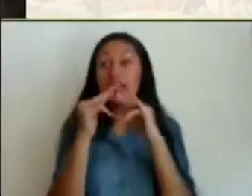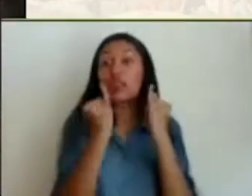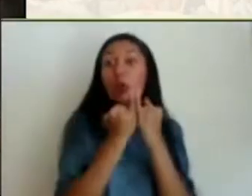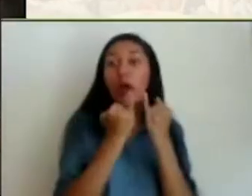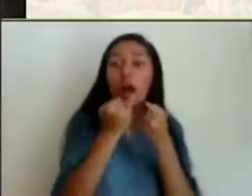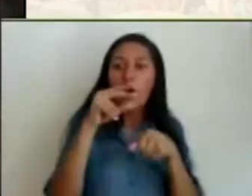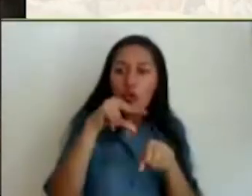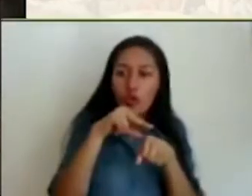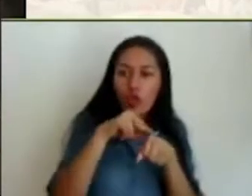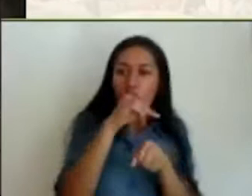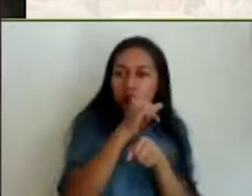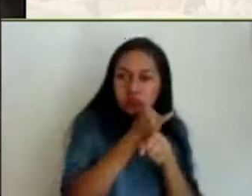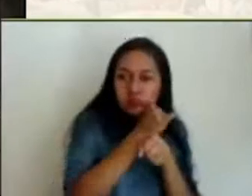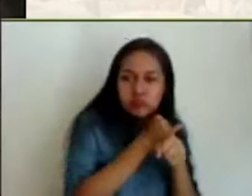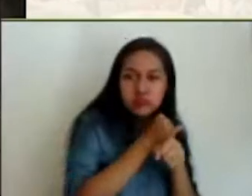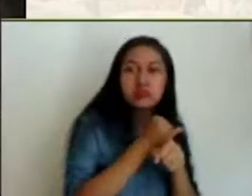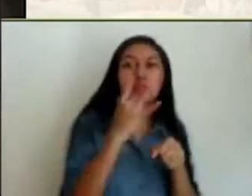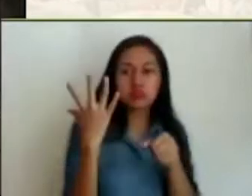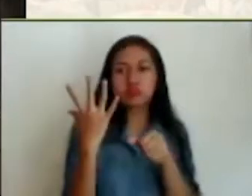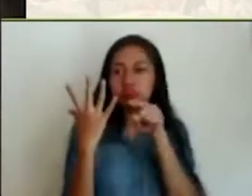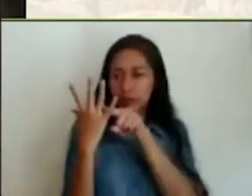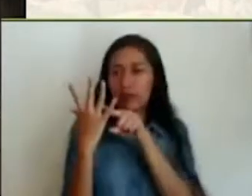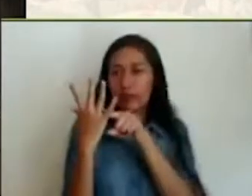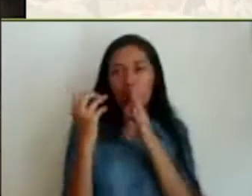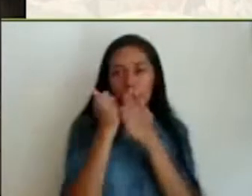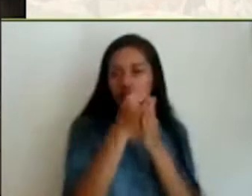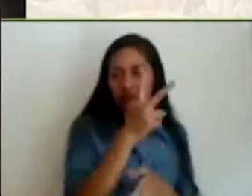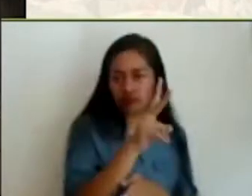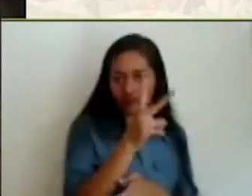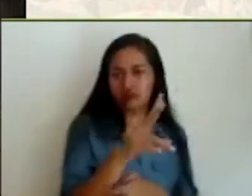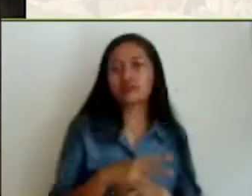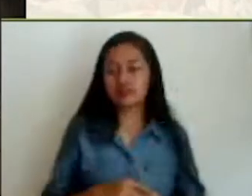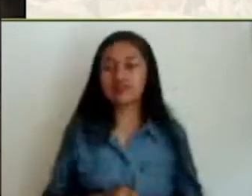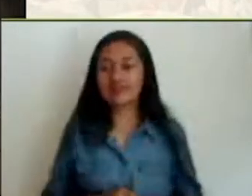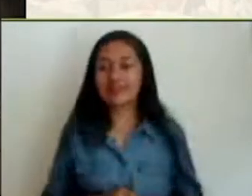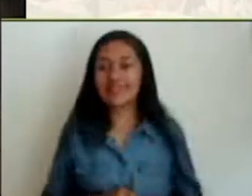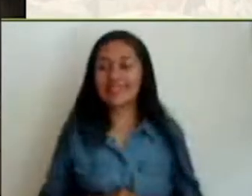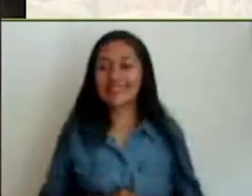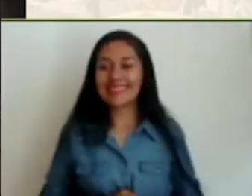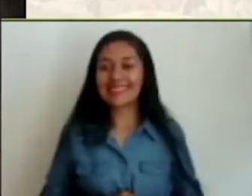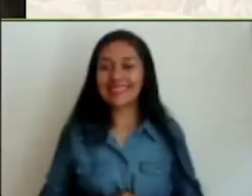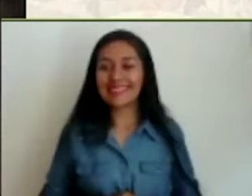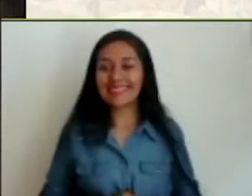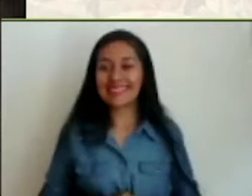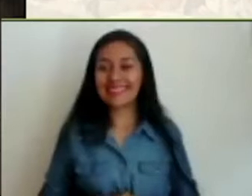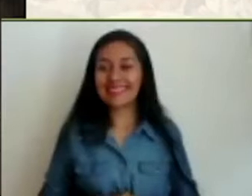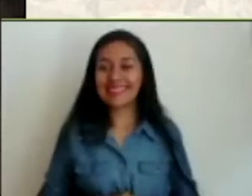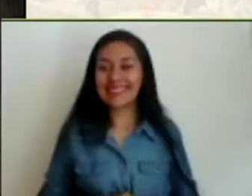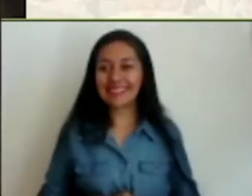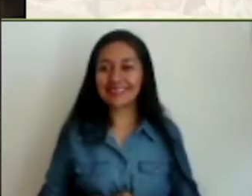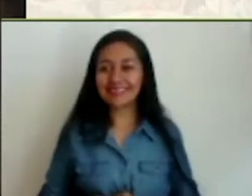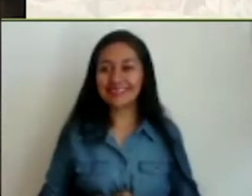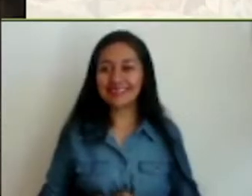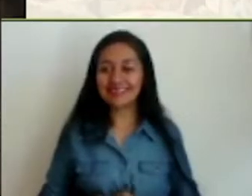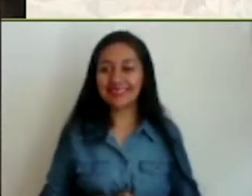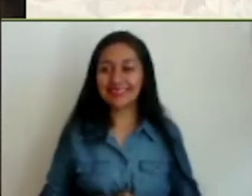Quanto il gravissimo evento morboso abbia inciso sulla memoria collettiva è testimoniato dal fatto che la stessa raffigurazione che